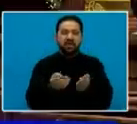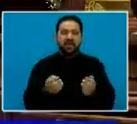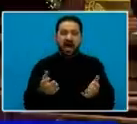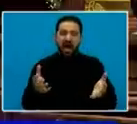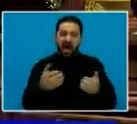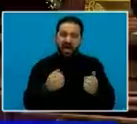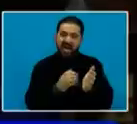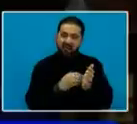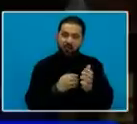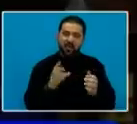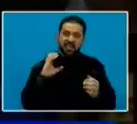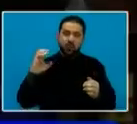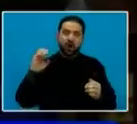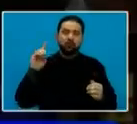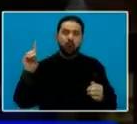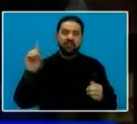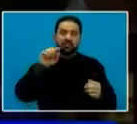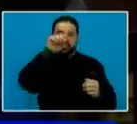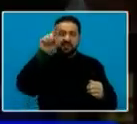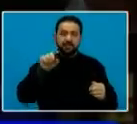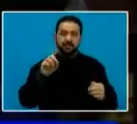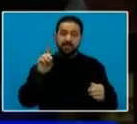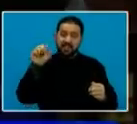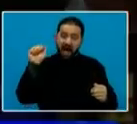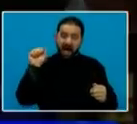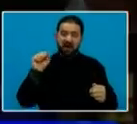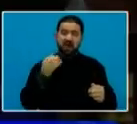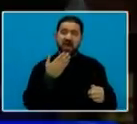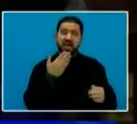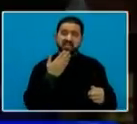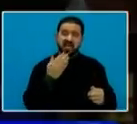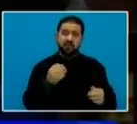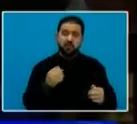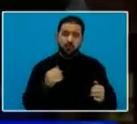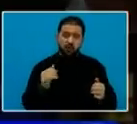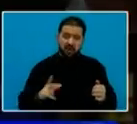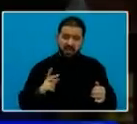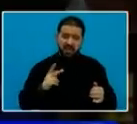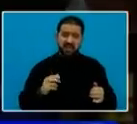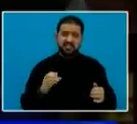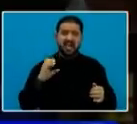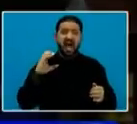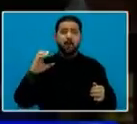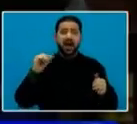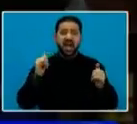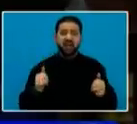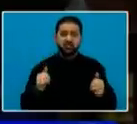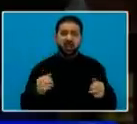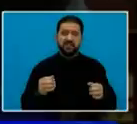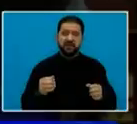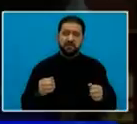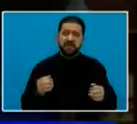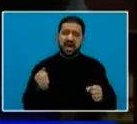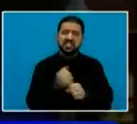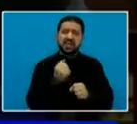duhovnicesc. Cu siguranță. Cel mai bun exemplu este, îl reprezintă campania aceasta desfășurată acum cu